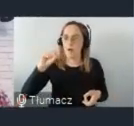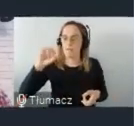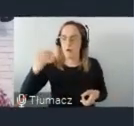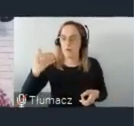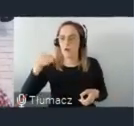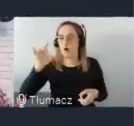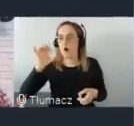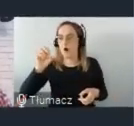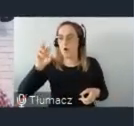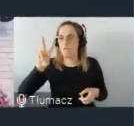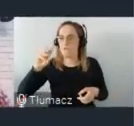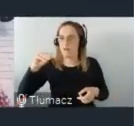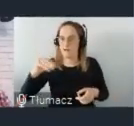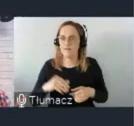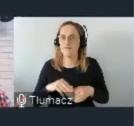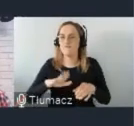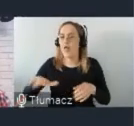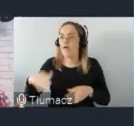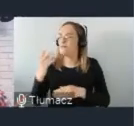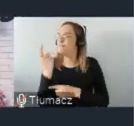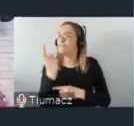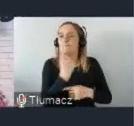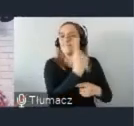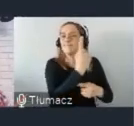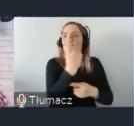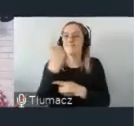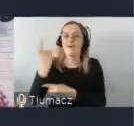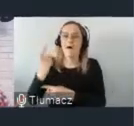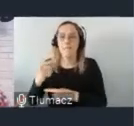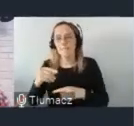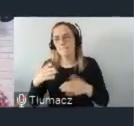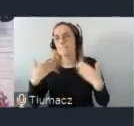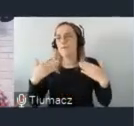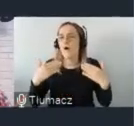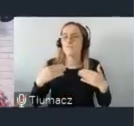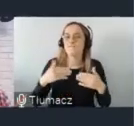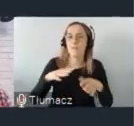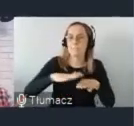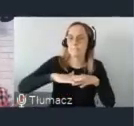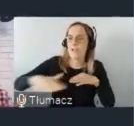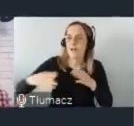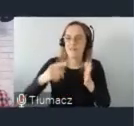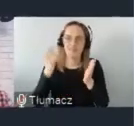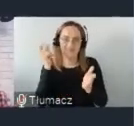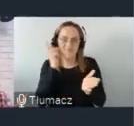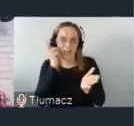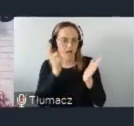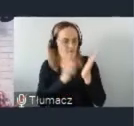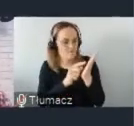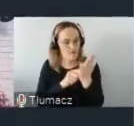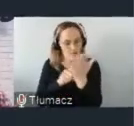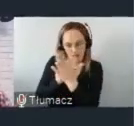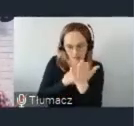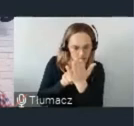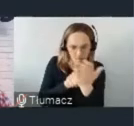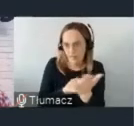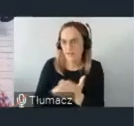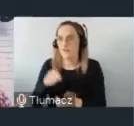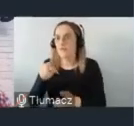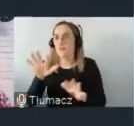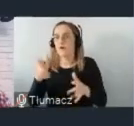Jak widzicie, bałęsające się dzieciaki po podwórkach i po placach, które szukają czegoś ze smartfonem, to bardzo możliwe, że zbierają